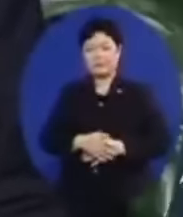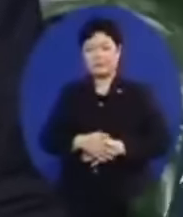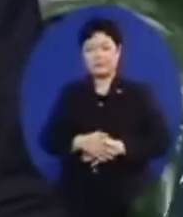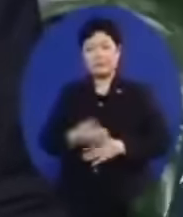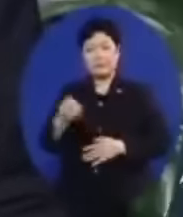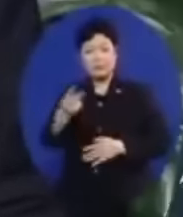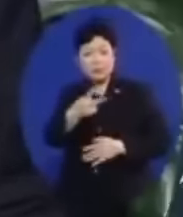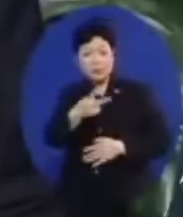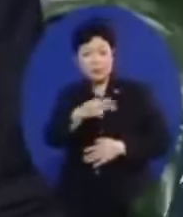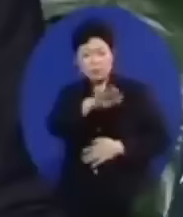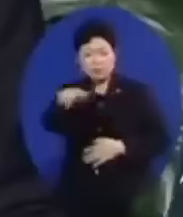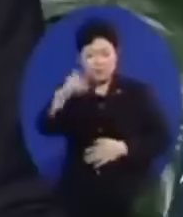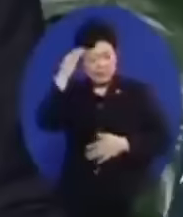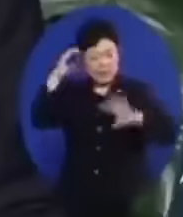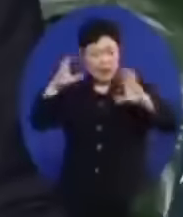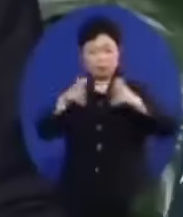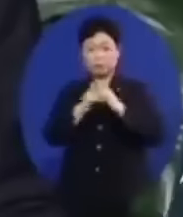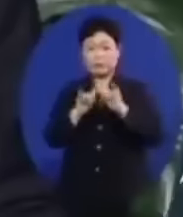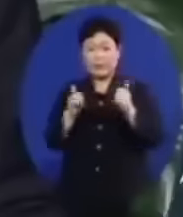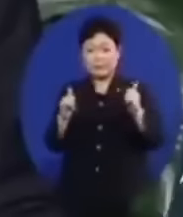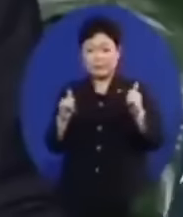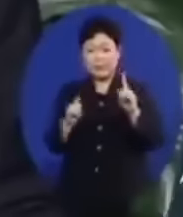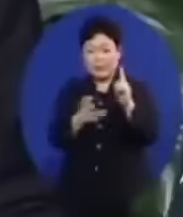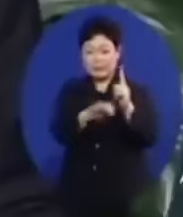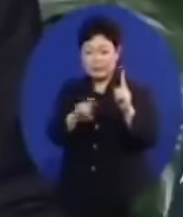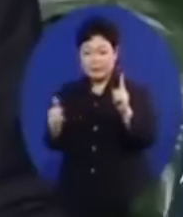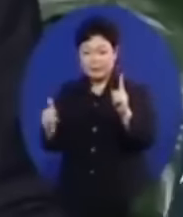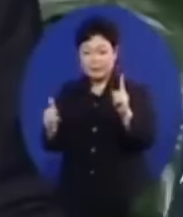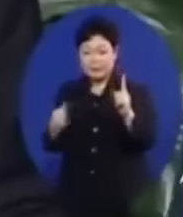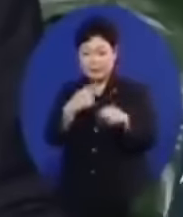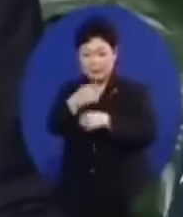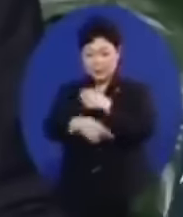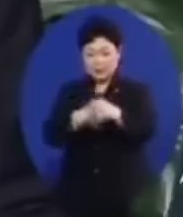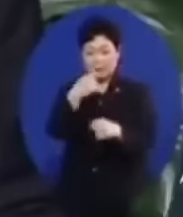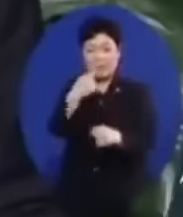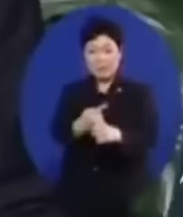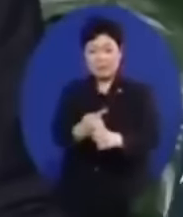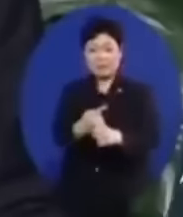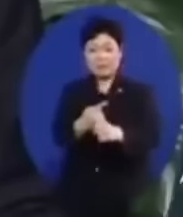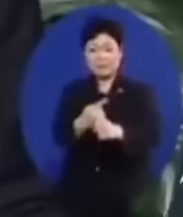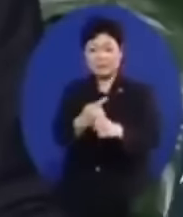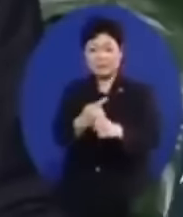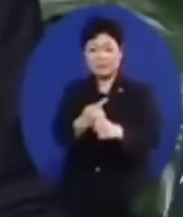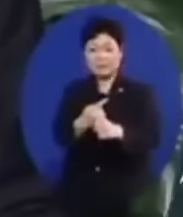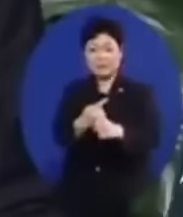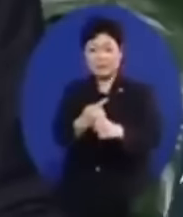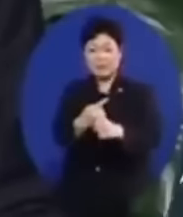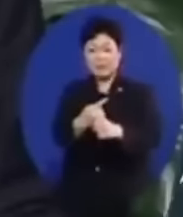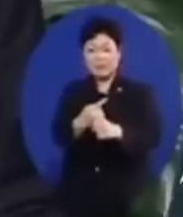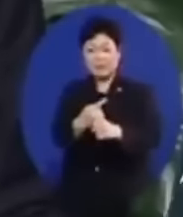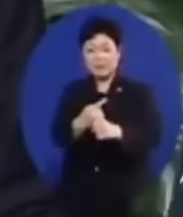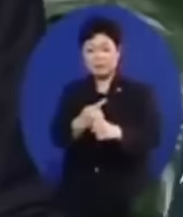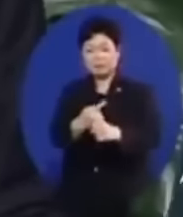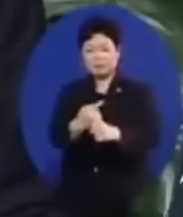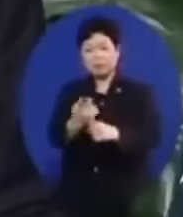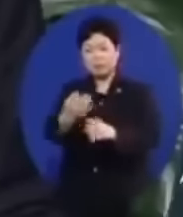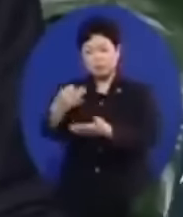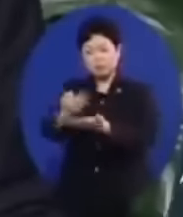그리고 우리 한국 사람 한 사람 1년 GNP